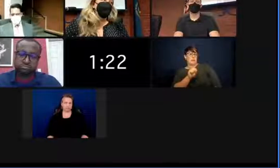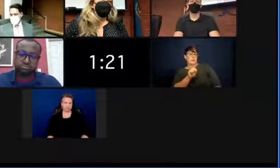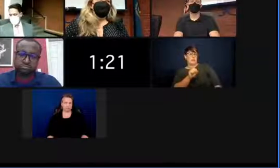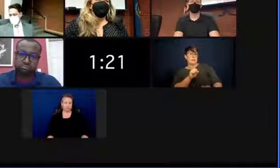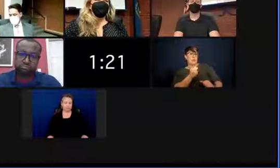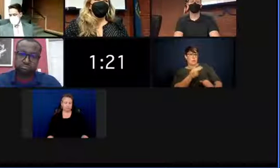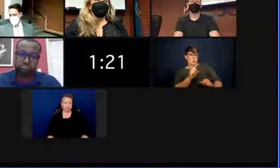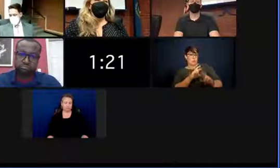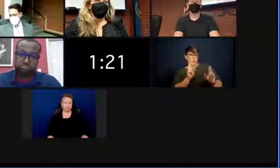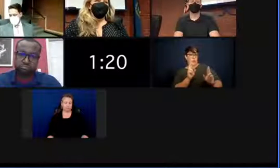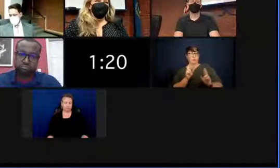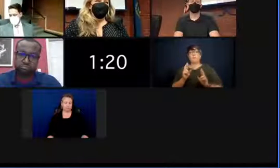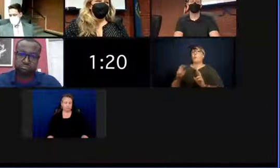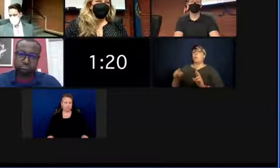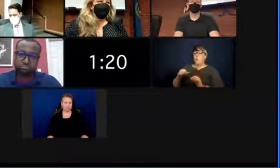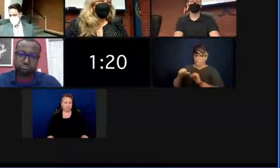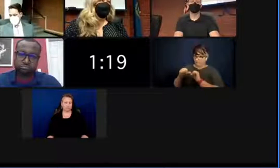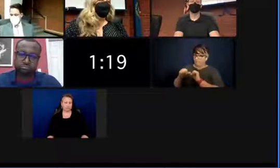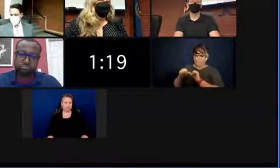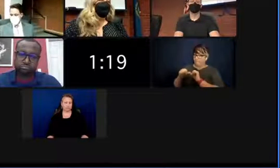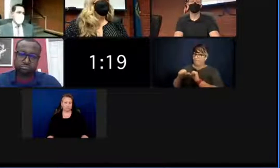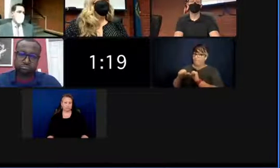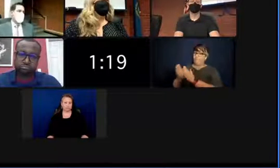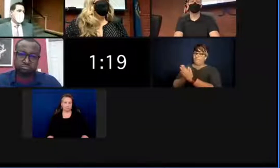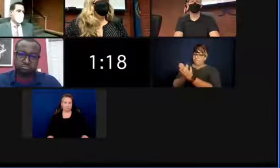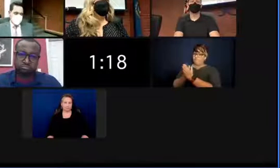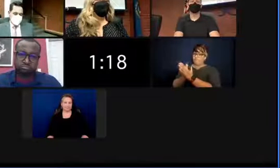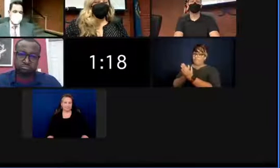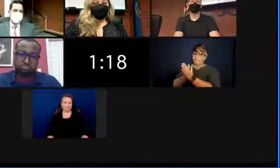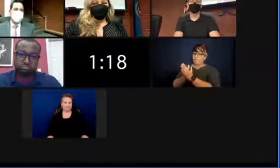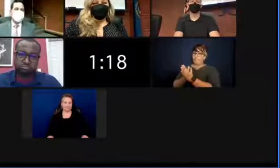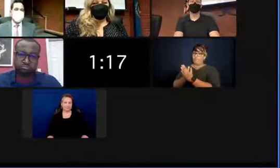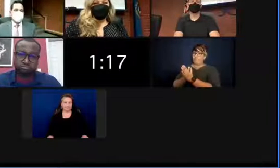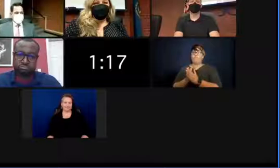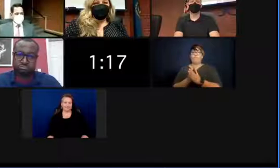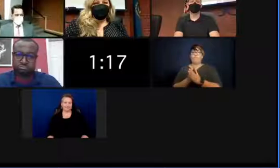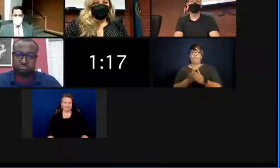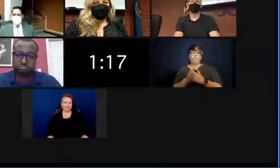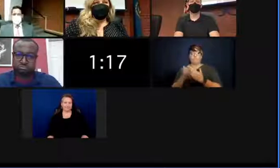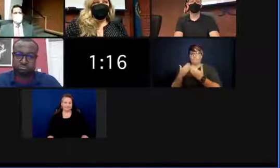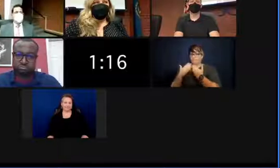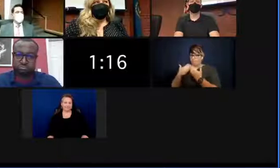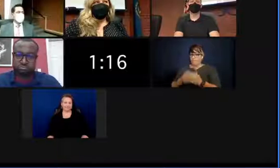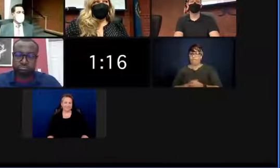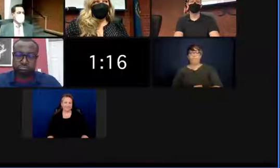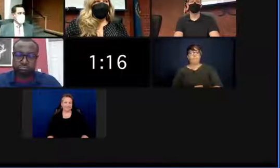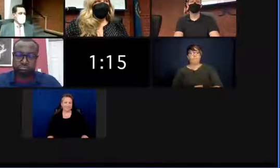ذلك، نحن نعمل على الحصول على هذه البيانات. أنا أنتظرها.